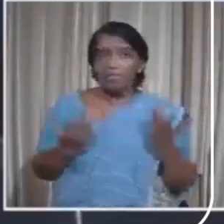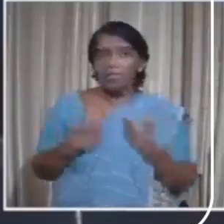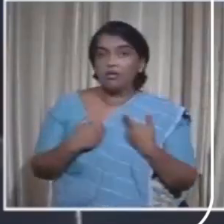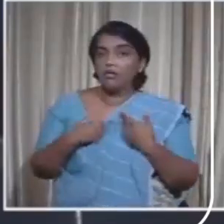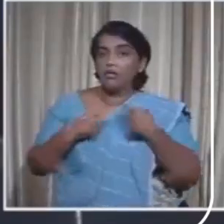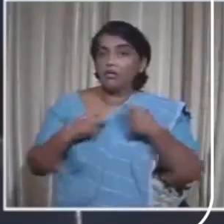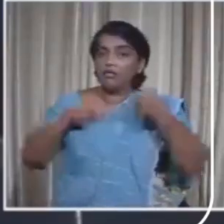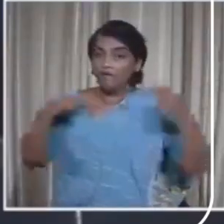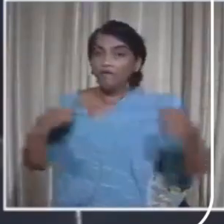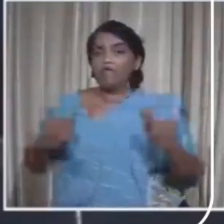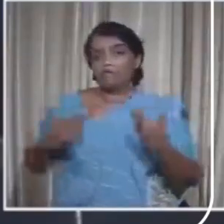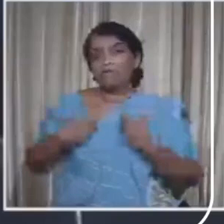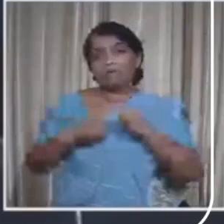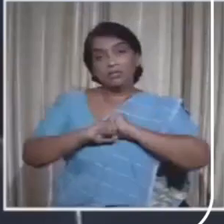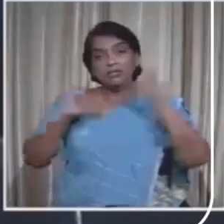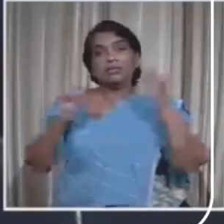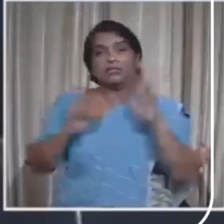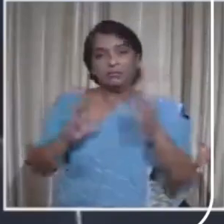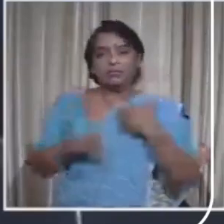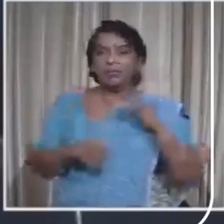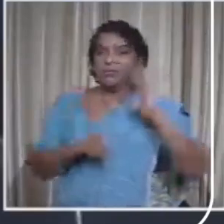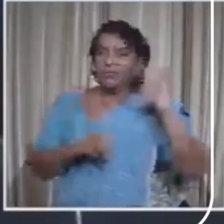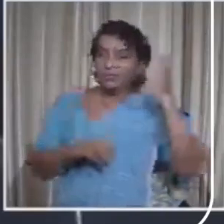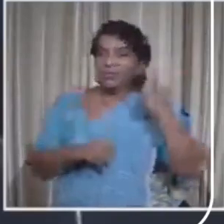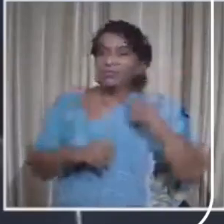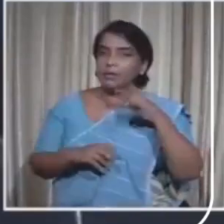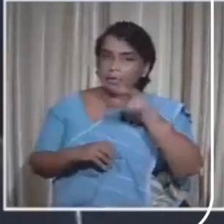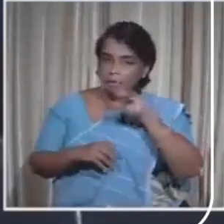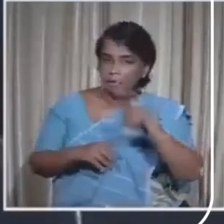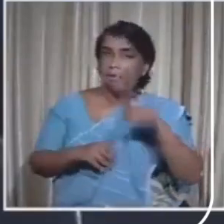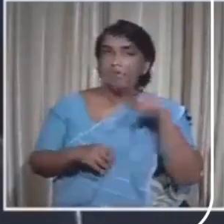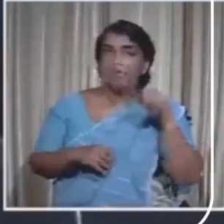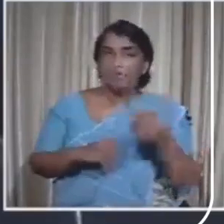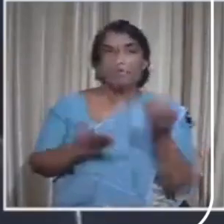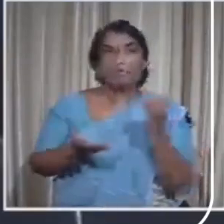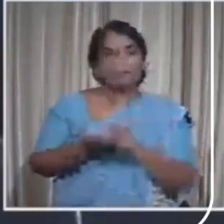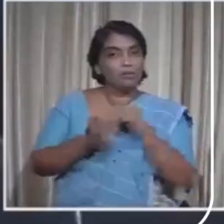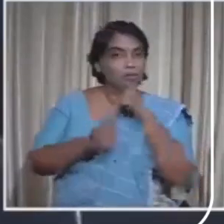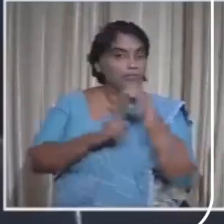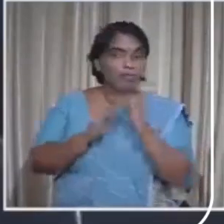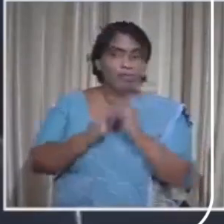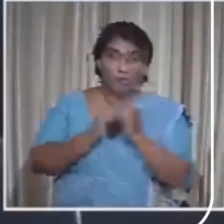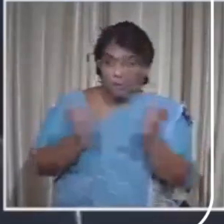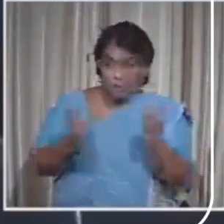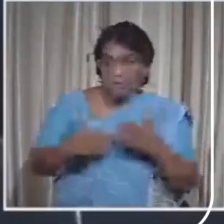විරුද්ධවත් වෙනවා. මම විශේෂයෙන්ම කියන්නේ මේ ගැන තවත් කතා කරන්න ඕනේ නම්